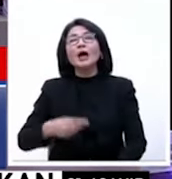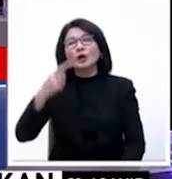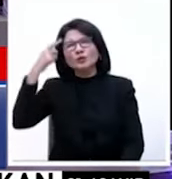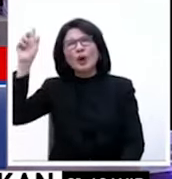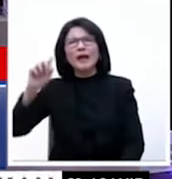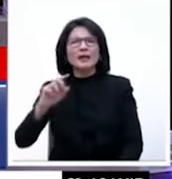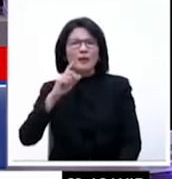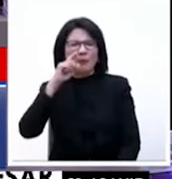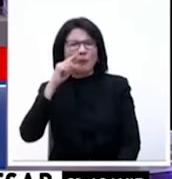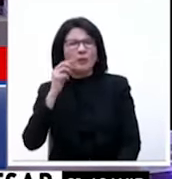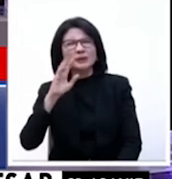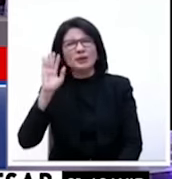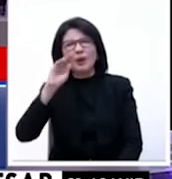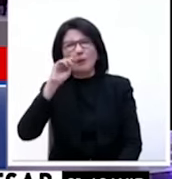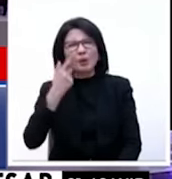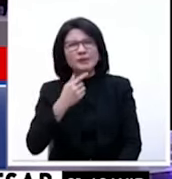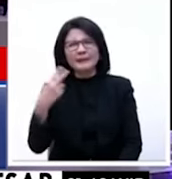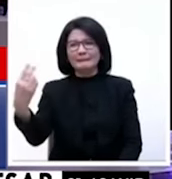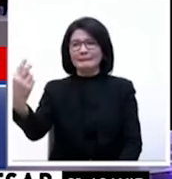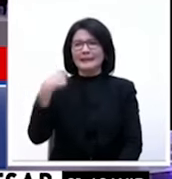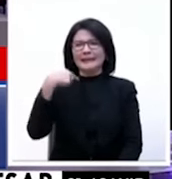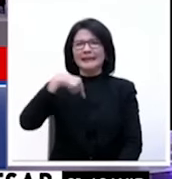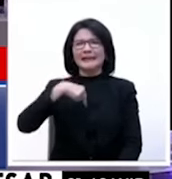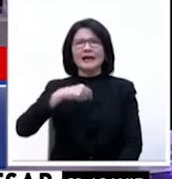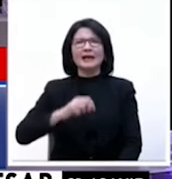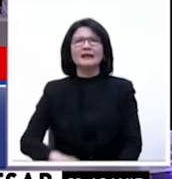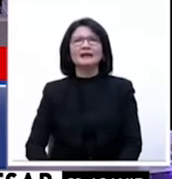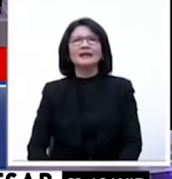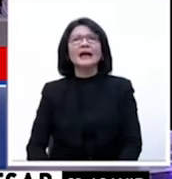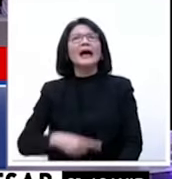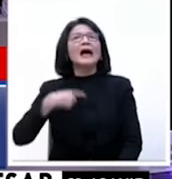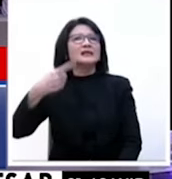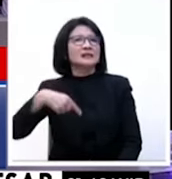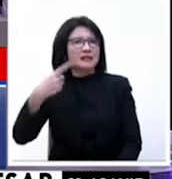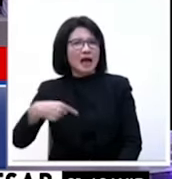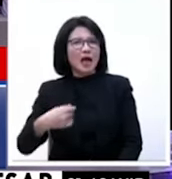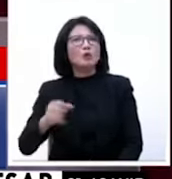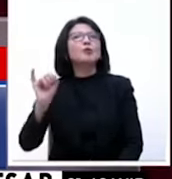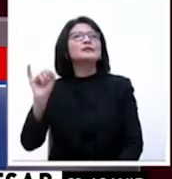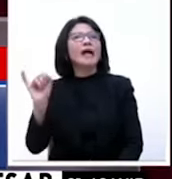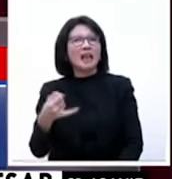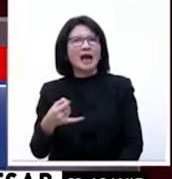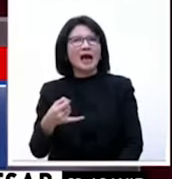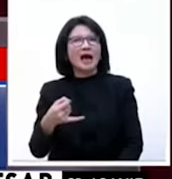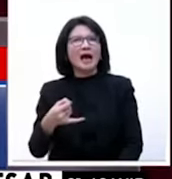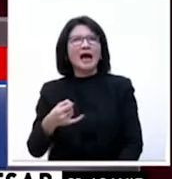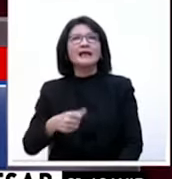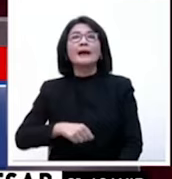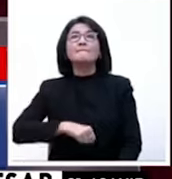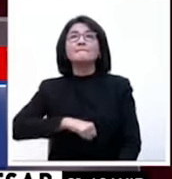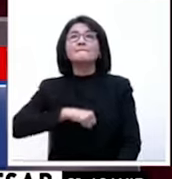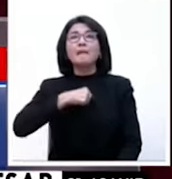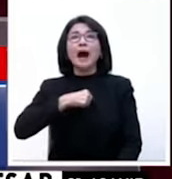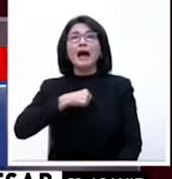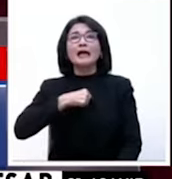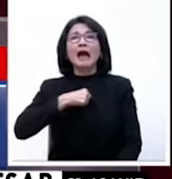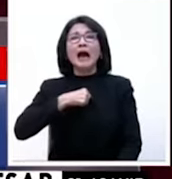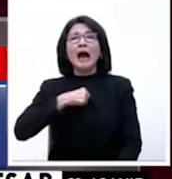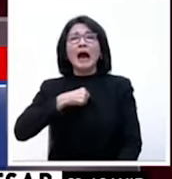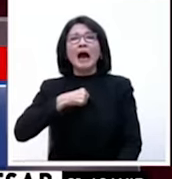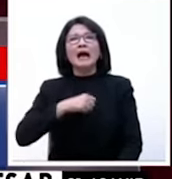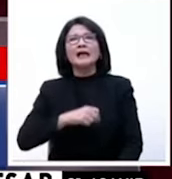bosan melihat tingkah kita yang selalu salah dan bangga akan